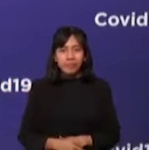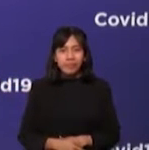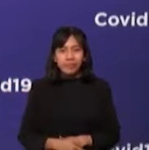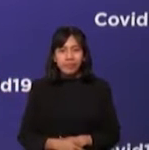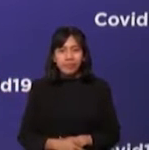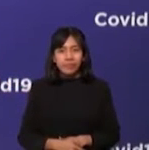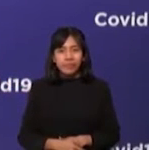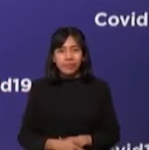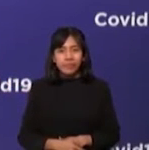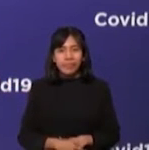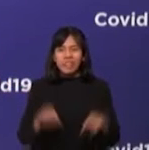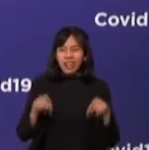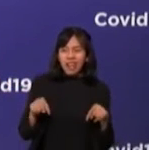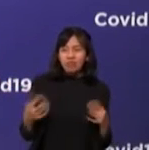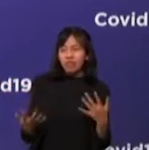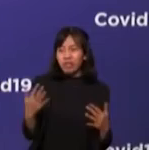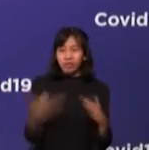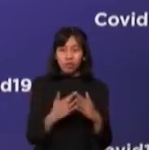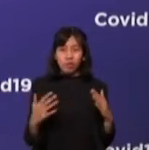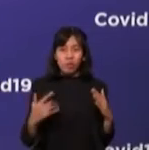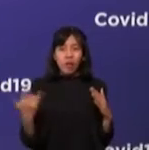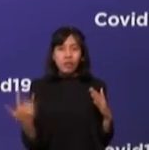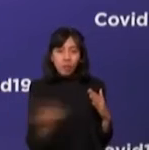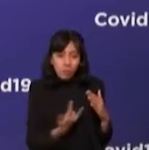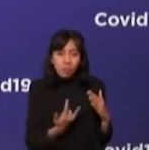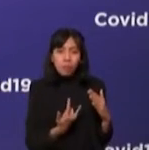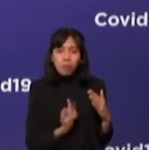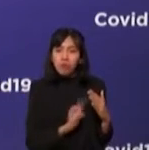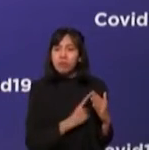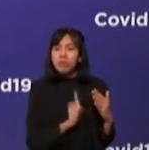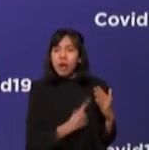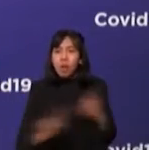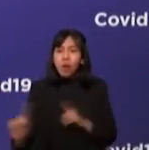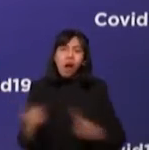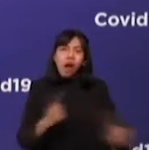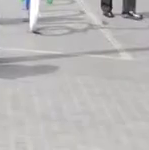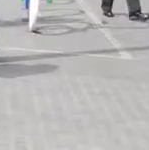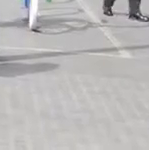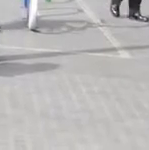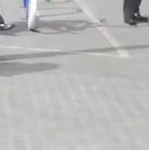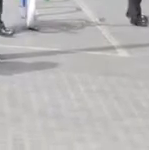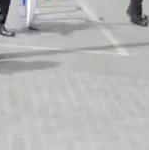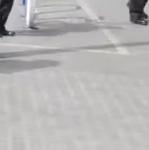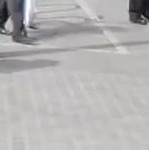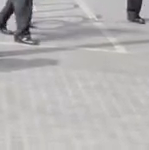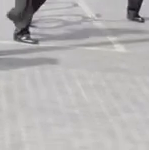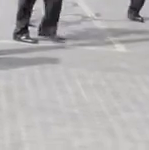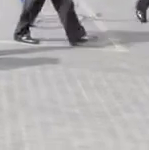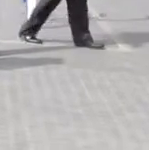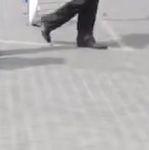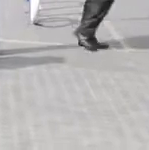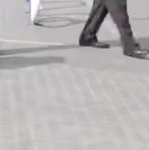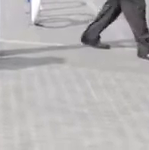kita yang selama ini terlalu banyak di rumah, mungkin akan ada yang memulai kegiatan barunya di kantor. Ia menambahkan,